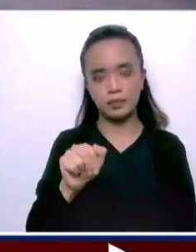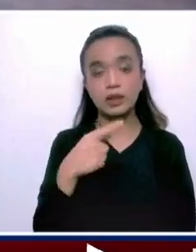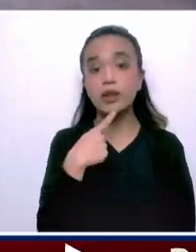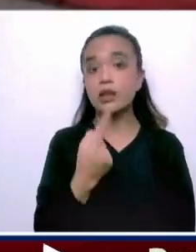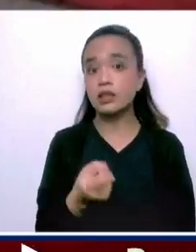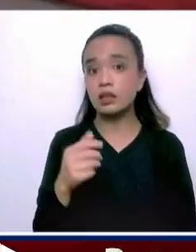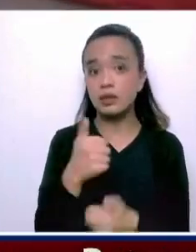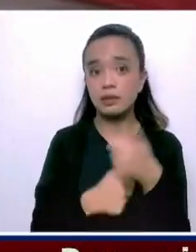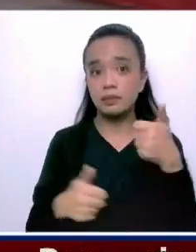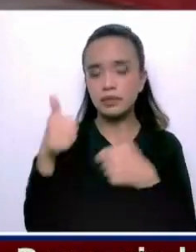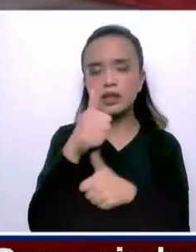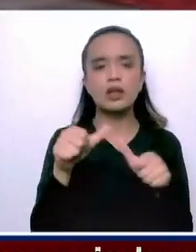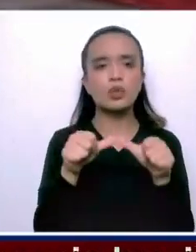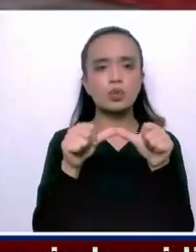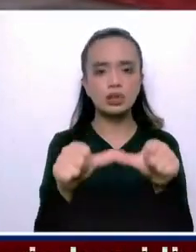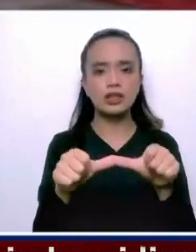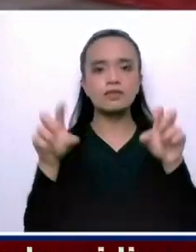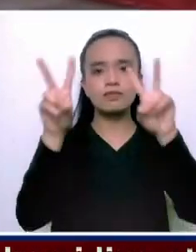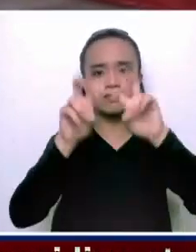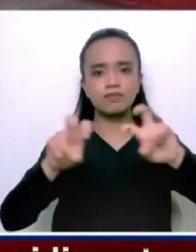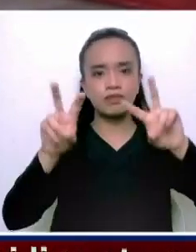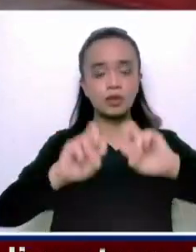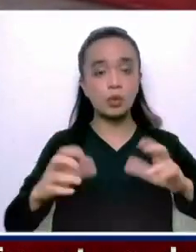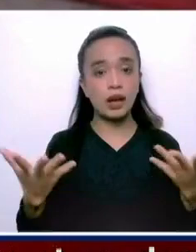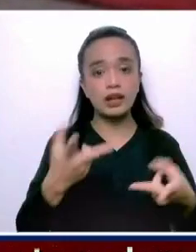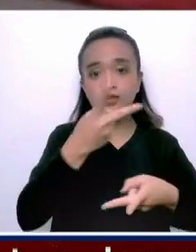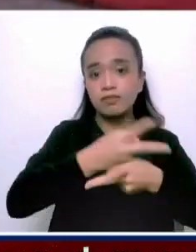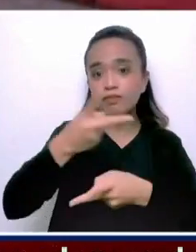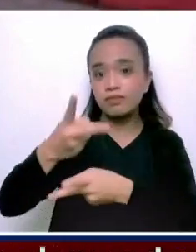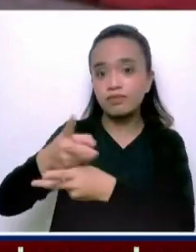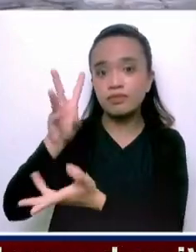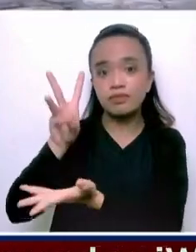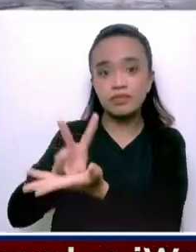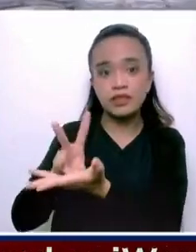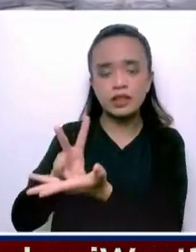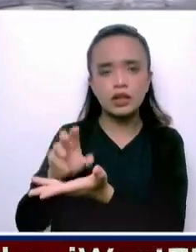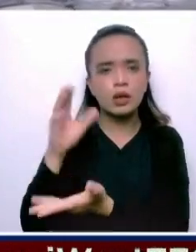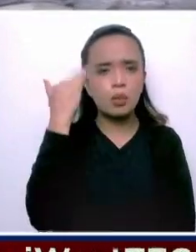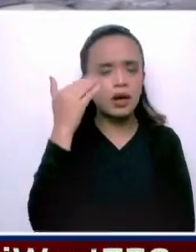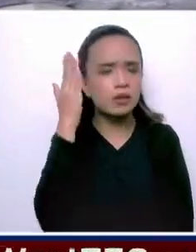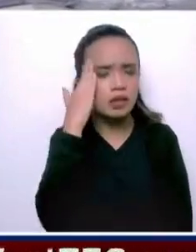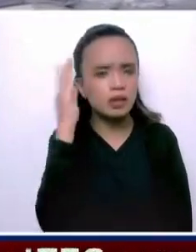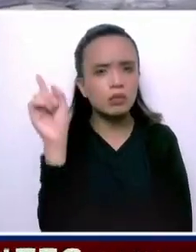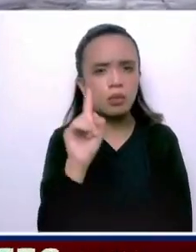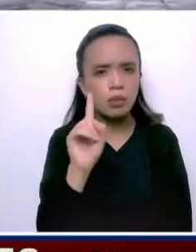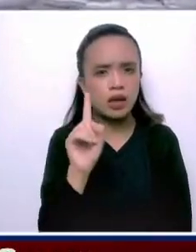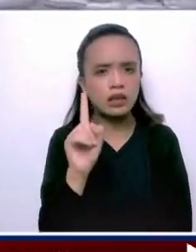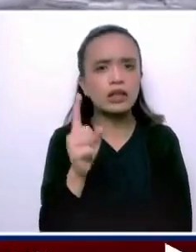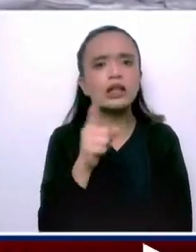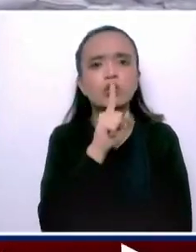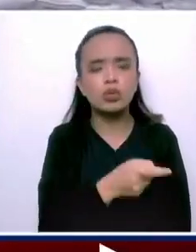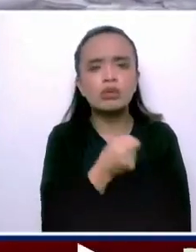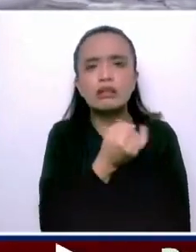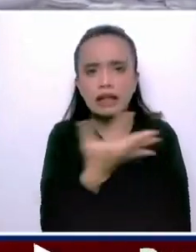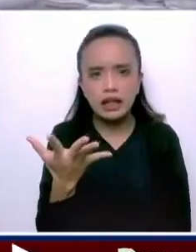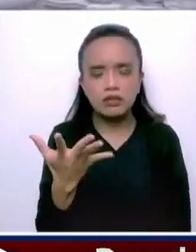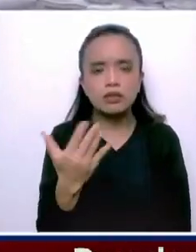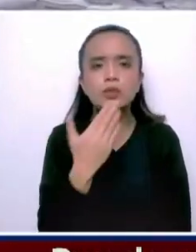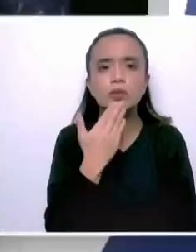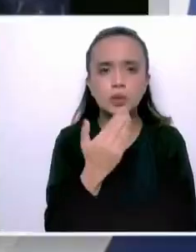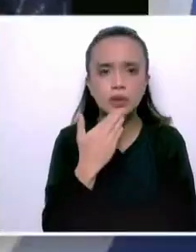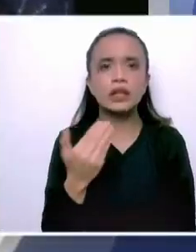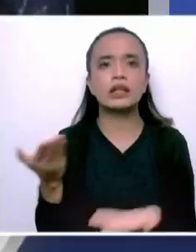silang mag-iinspeksyon sa mga bodega ng mga asukal para malaman ang tunay na dami ng asukal sa bansa.